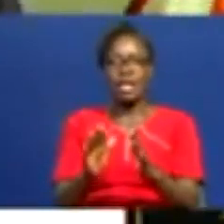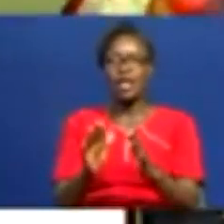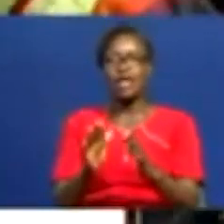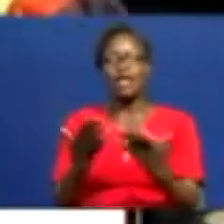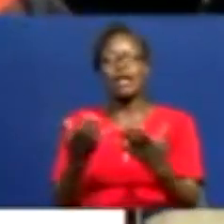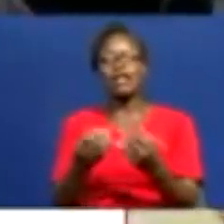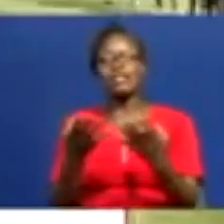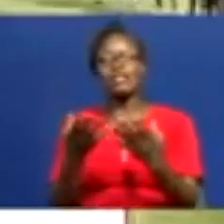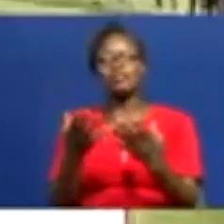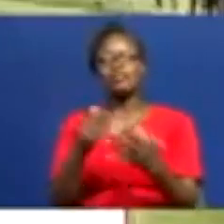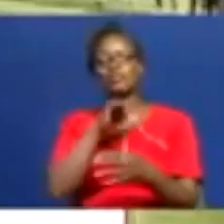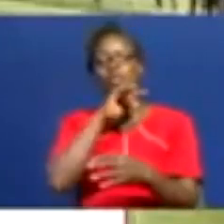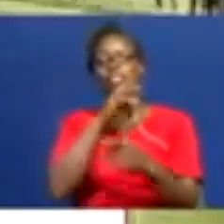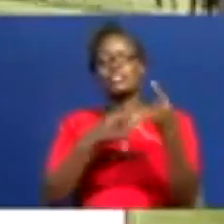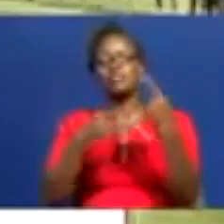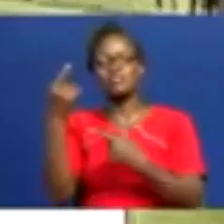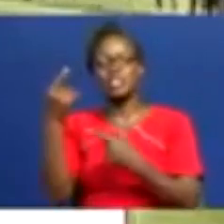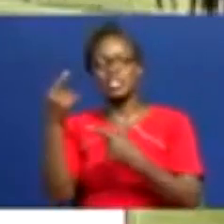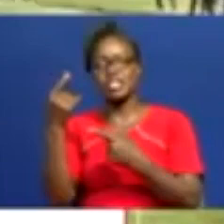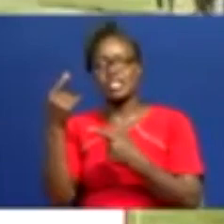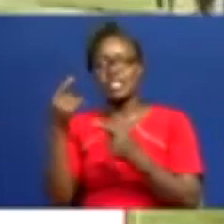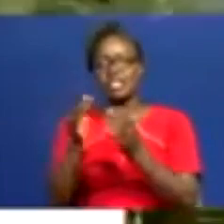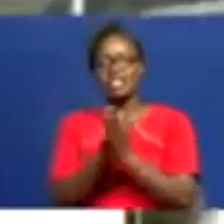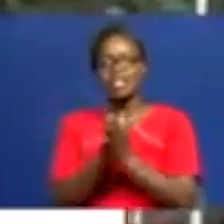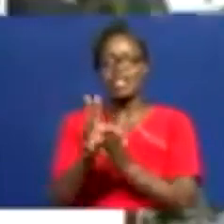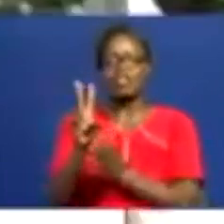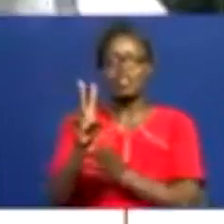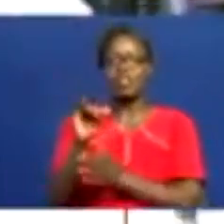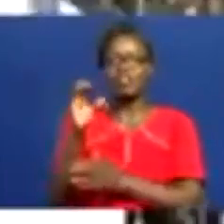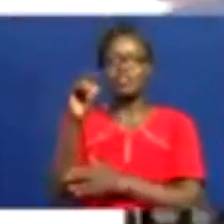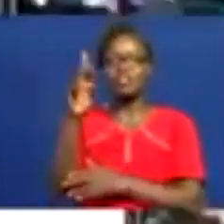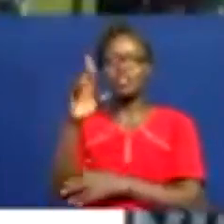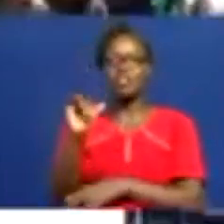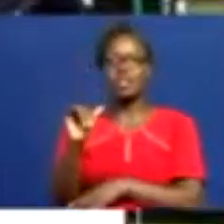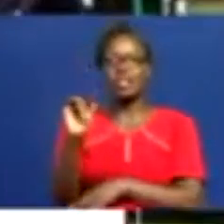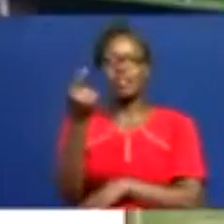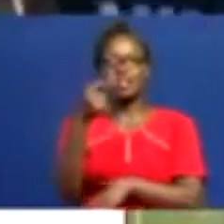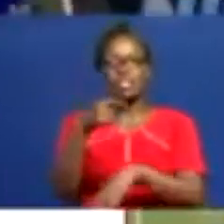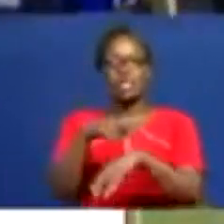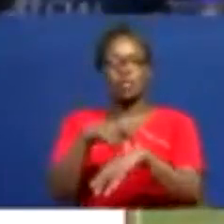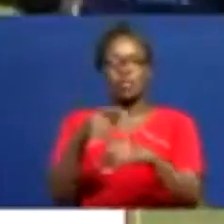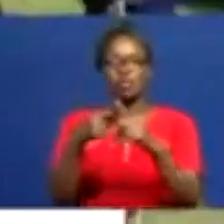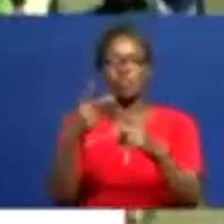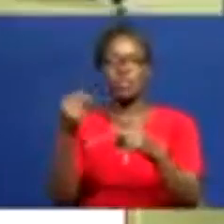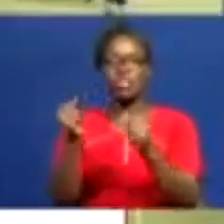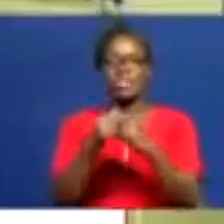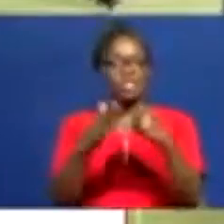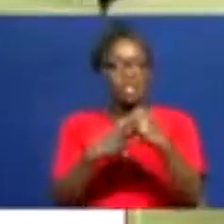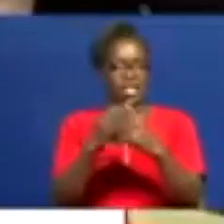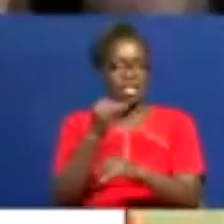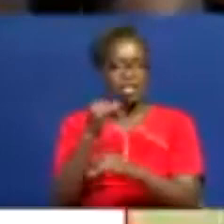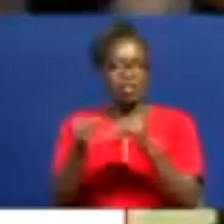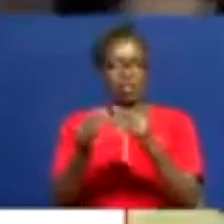Uganda ushindi huo. Michuano ya kombe la Victoria ilikuwa ikirejea kwa mara ya kwanza kabisa tangu mwaka 2019. Fainali hiyo